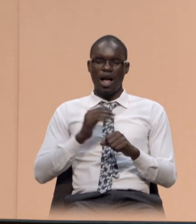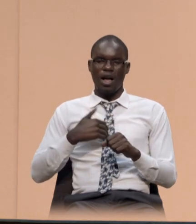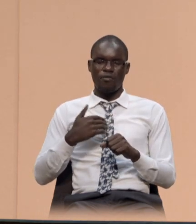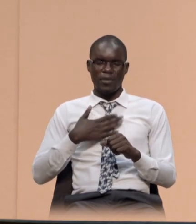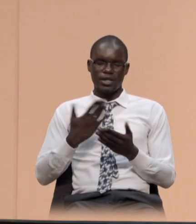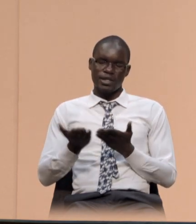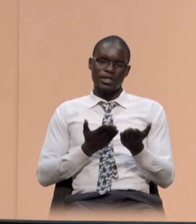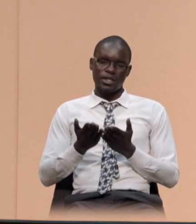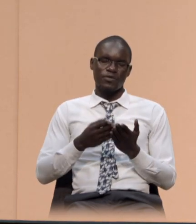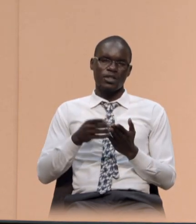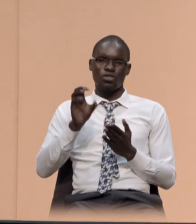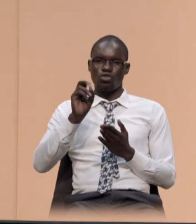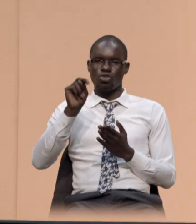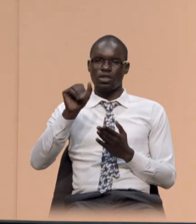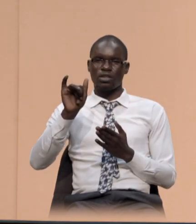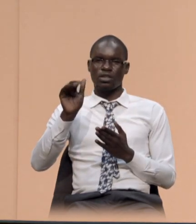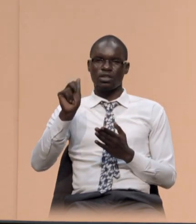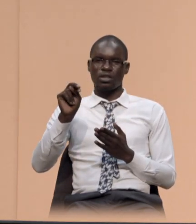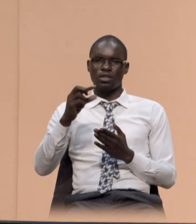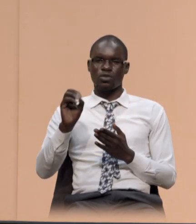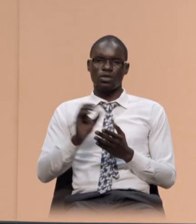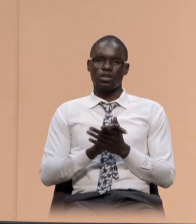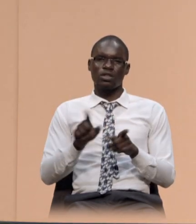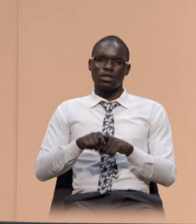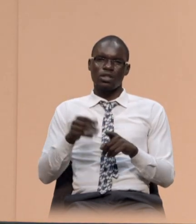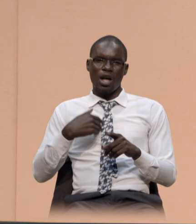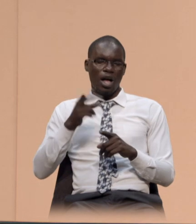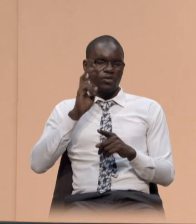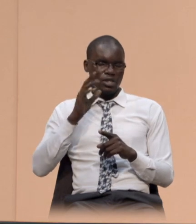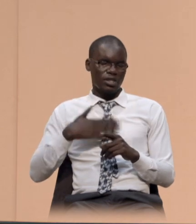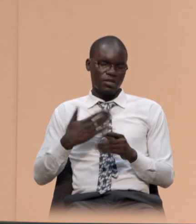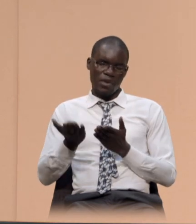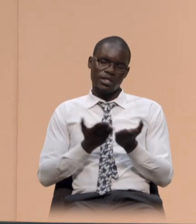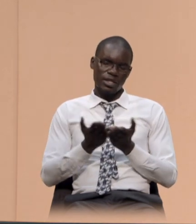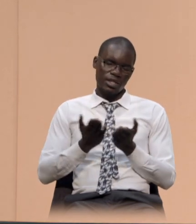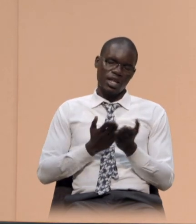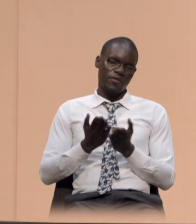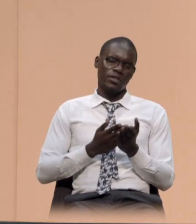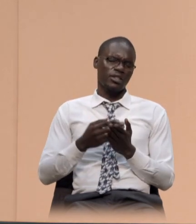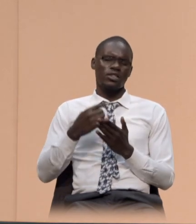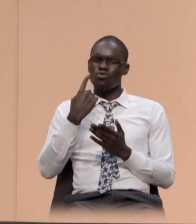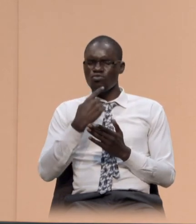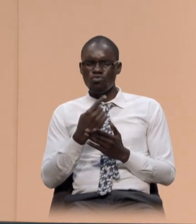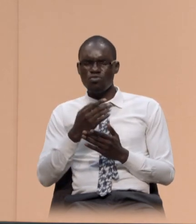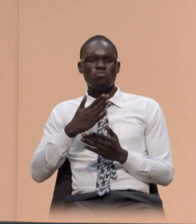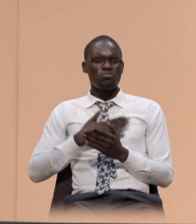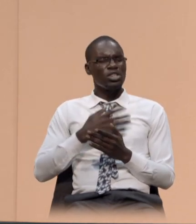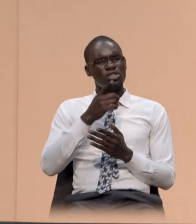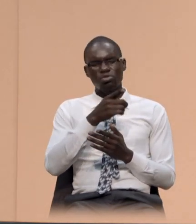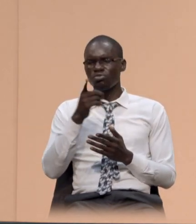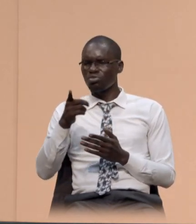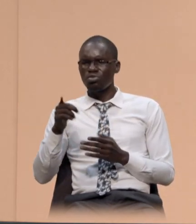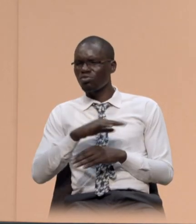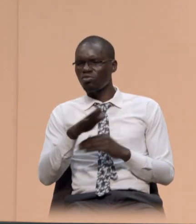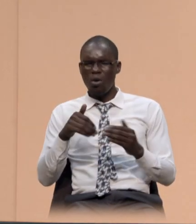Onyango. Umeona mtumishi wangu Jared, umeona mtumishi wangu Margaret, umeona mtumishi wangu so and so, umeona mtumishi wangu